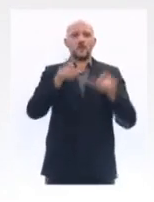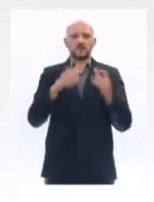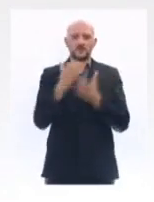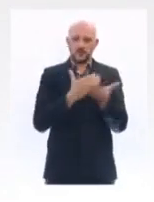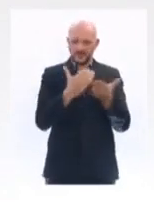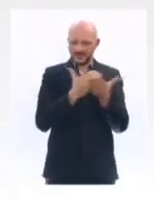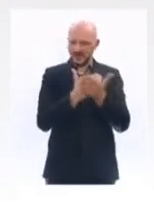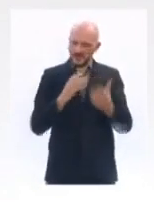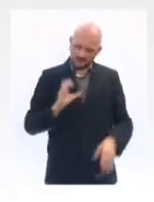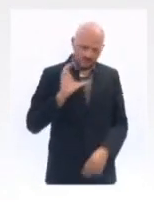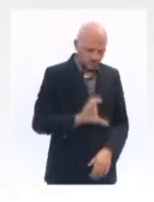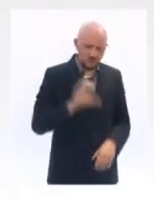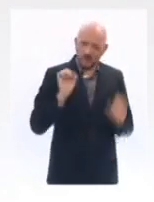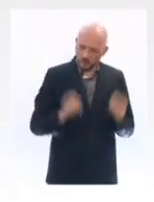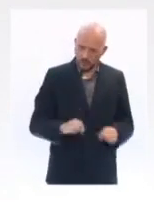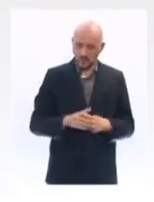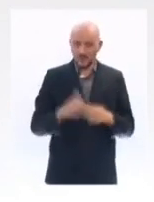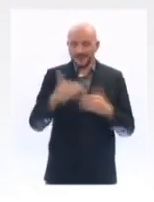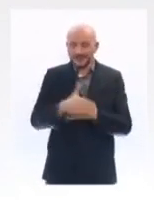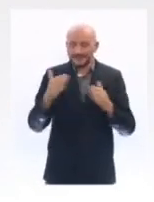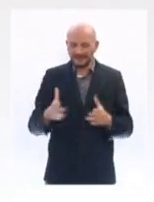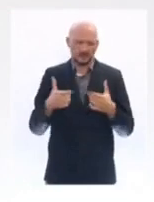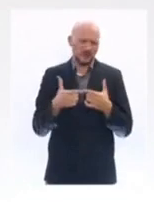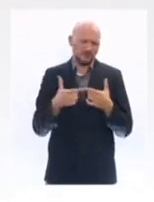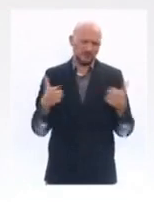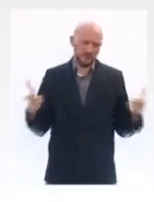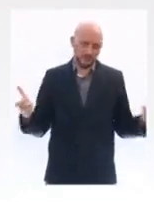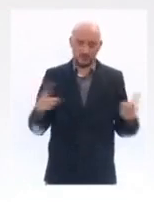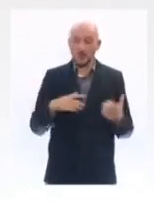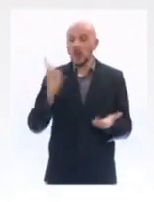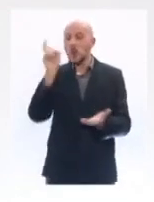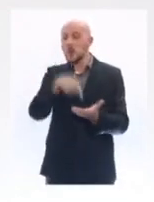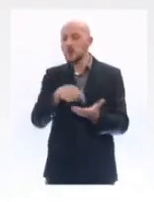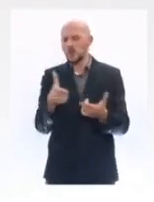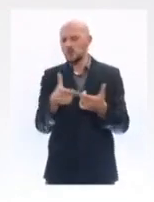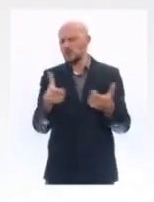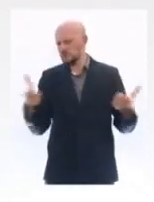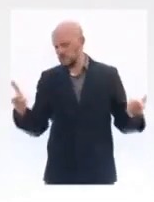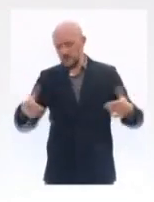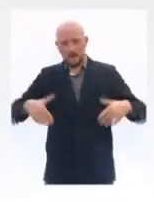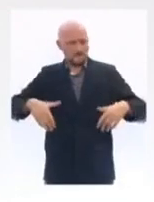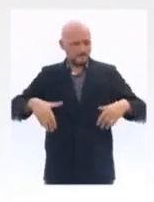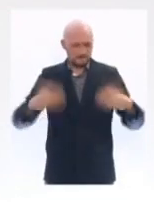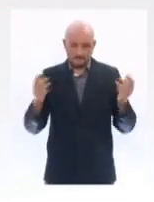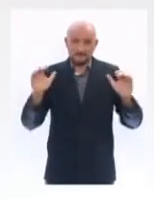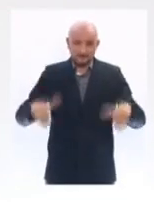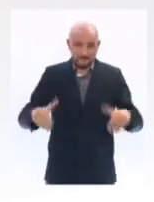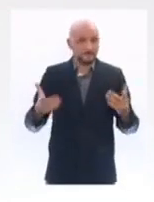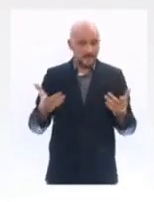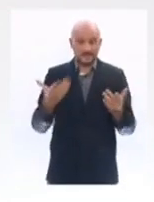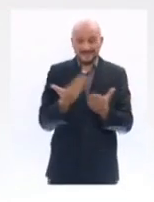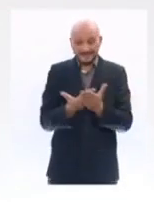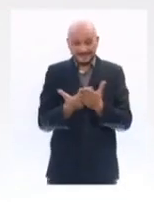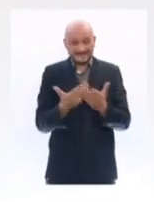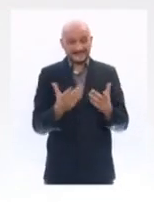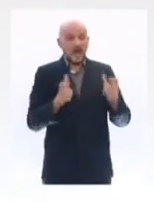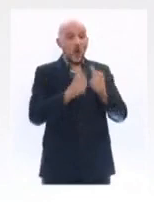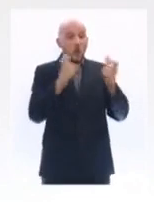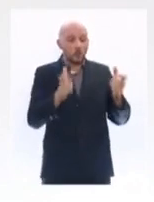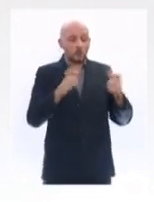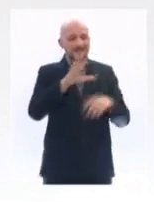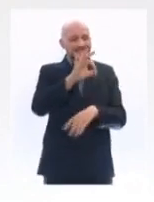de la culture, du sport, qui sont plus particulièrement touchées depuis des semaines, même si elles ne ferment pas,